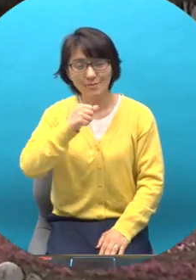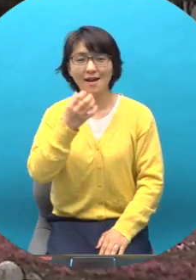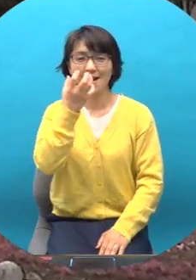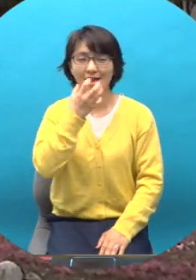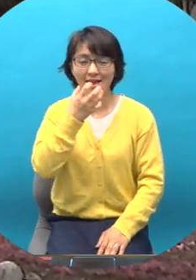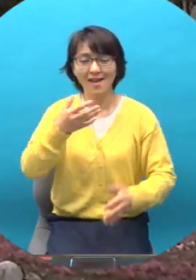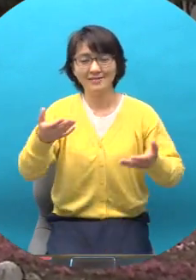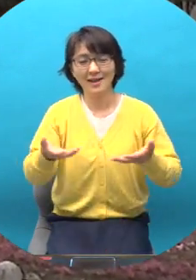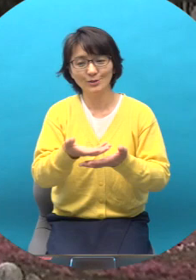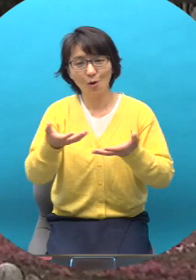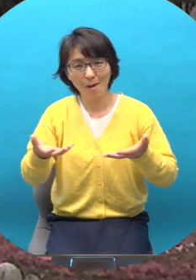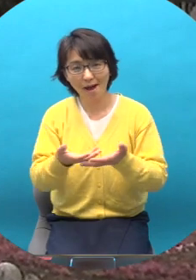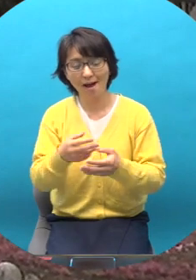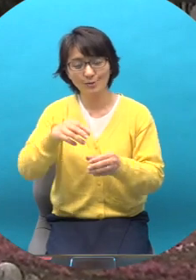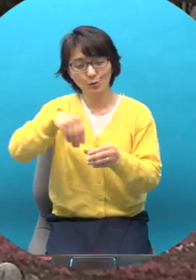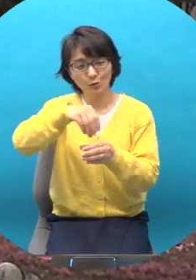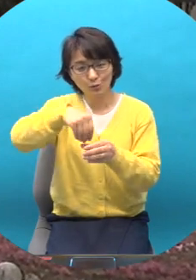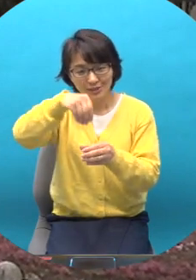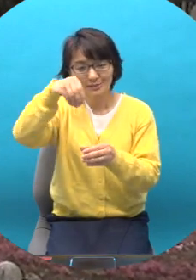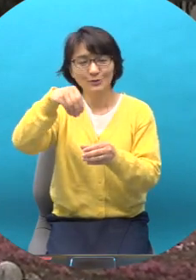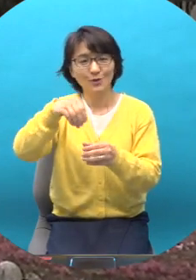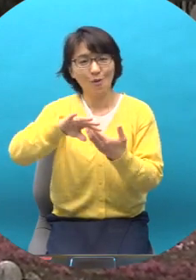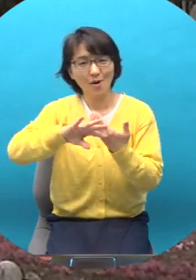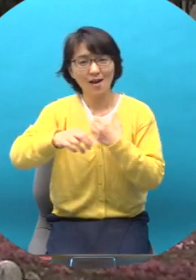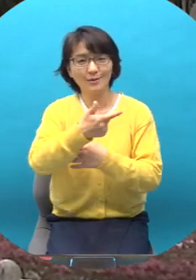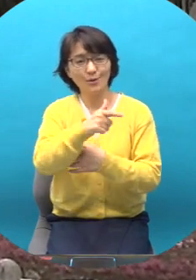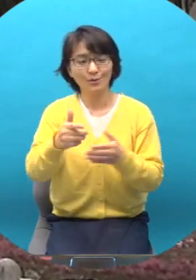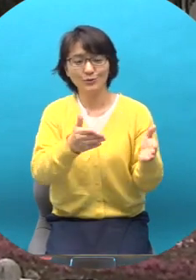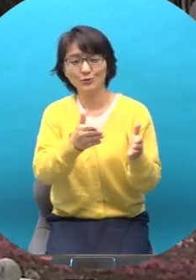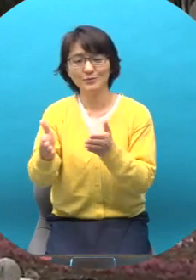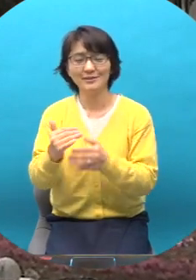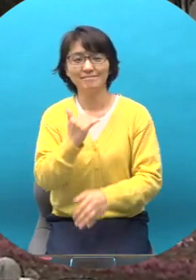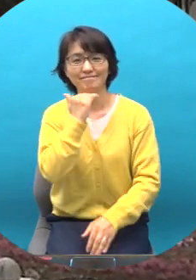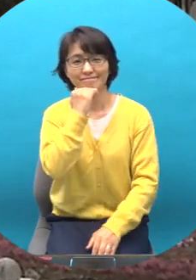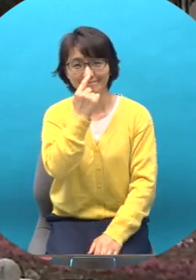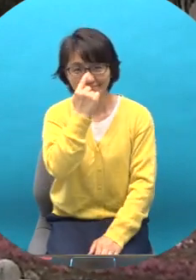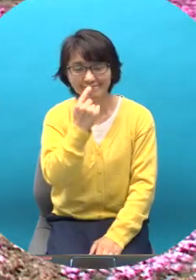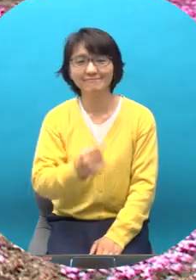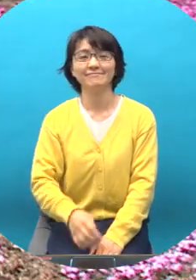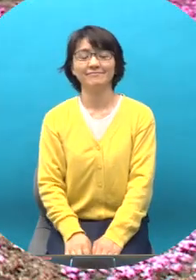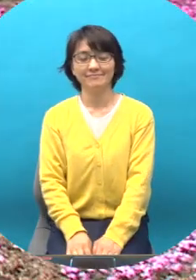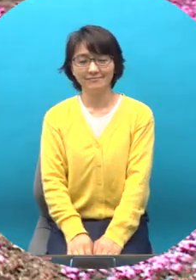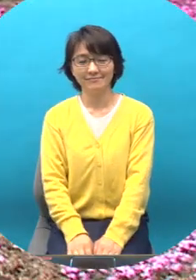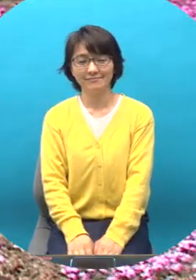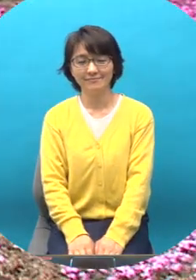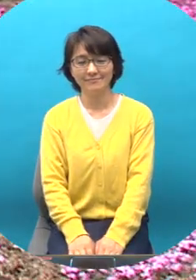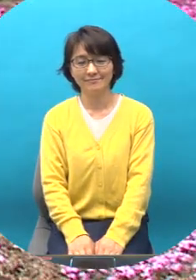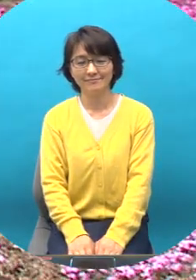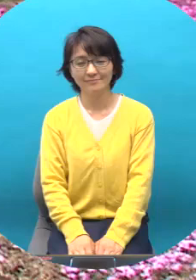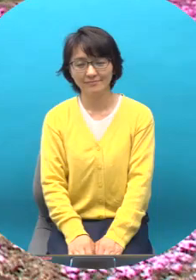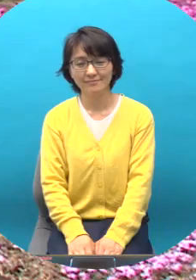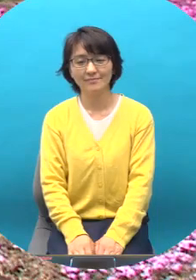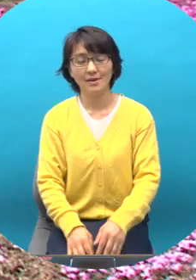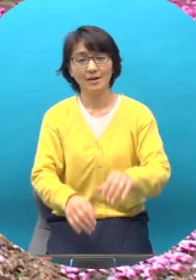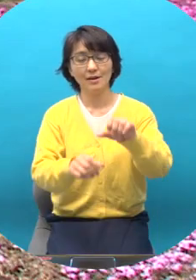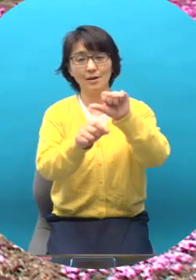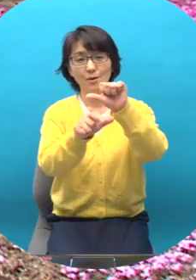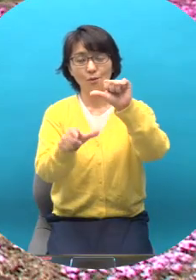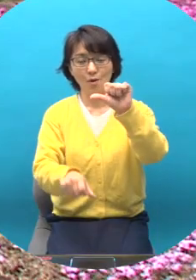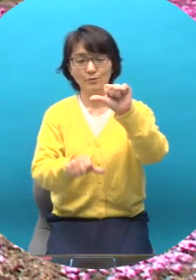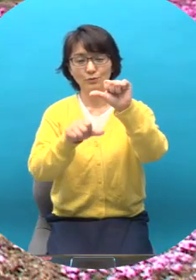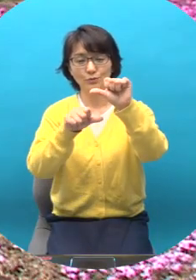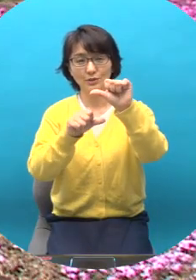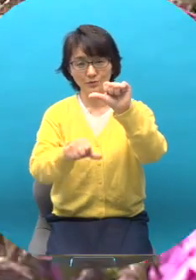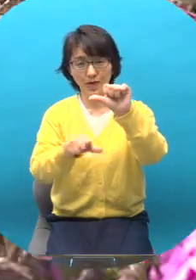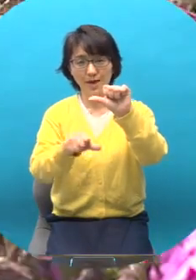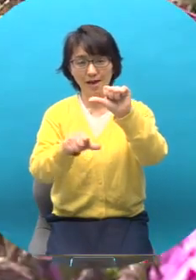ー、焼きそば、ソフトクリーム、その他たくさん用意してお待ちしてます。 また祭りの期間中、